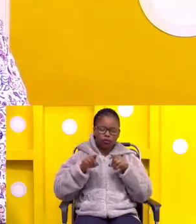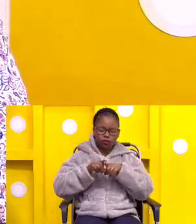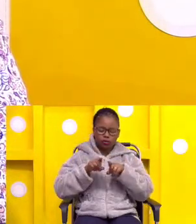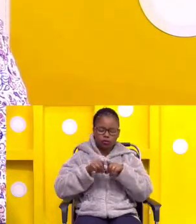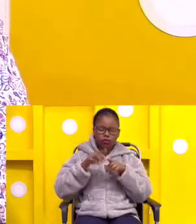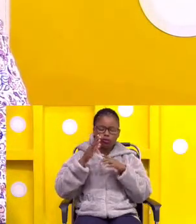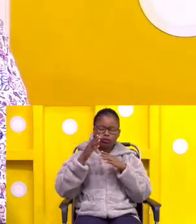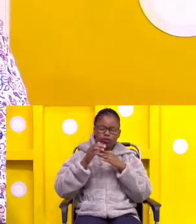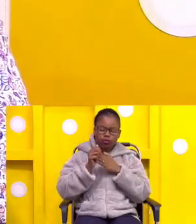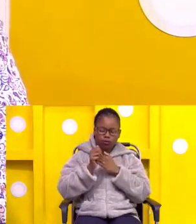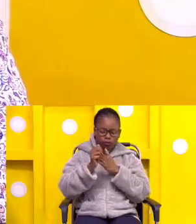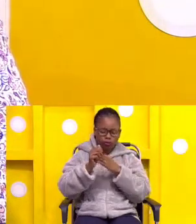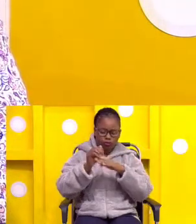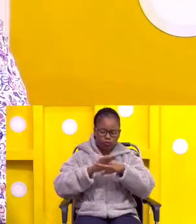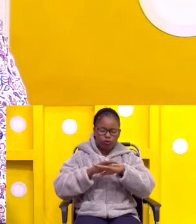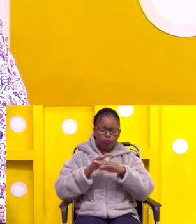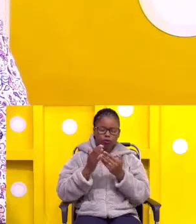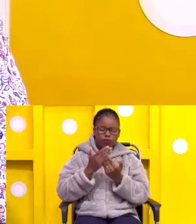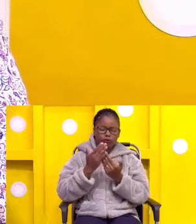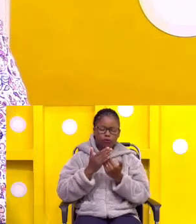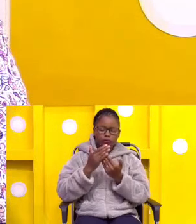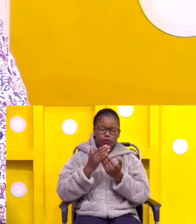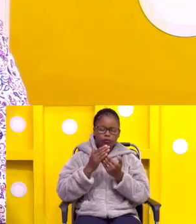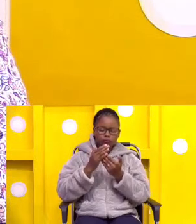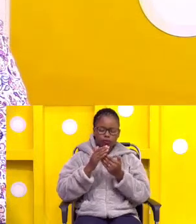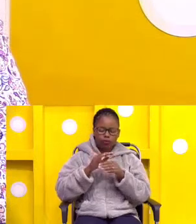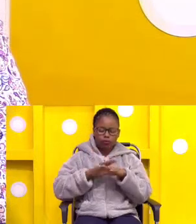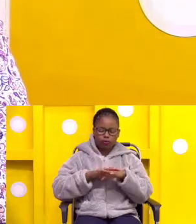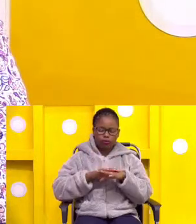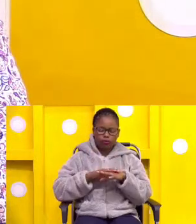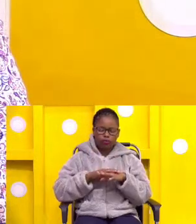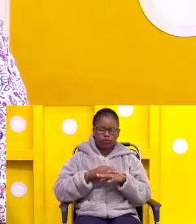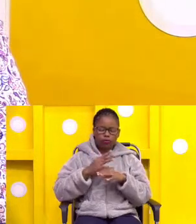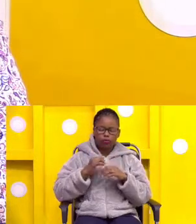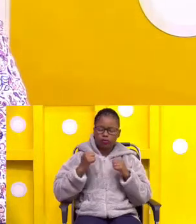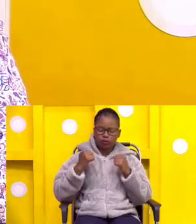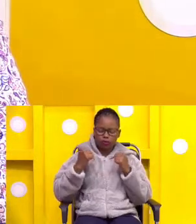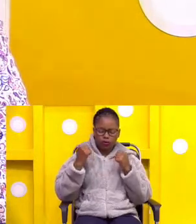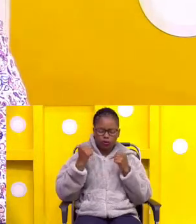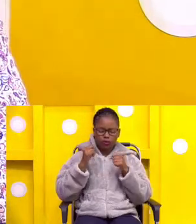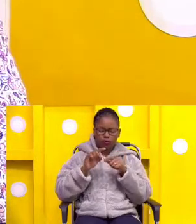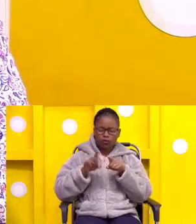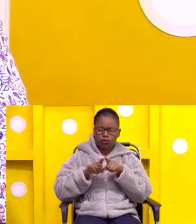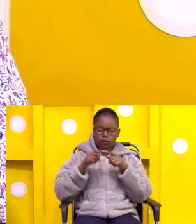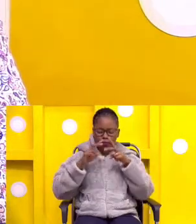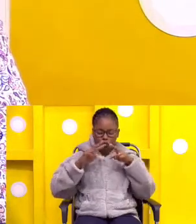we mũrĩithi mwega. Gũtirĩ thayũ ũngĩ ona gũtirĩ hinya ũngĩ ta waku.